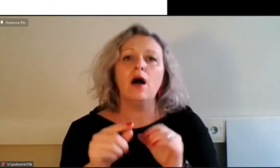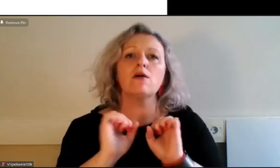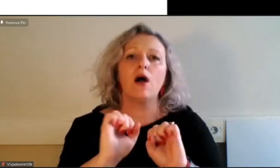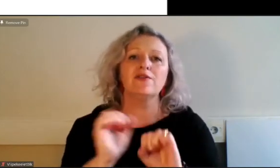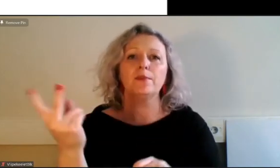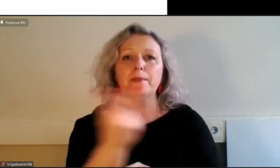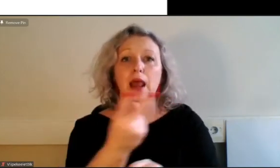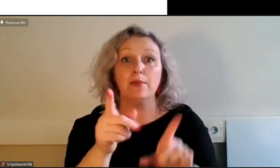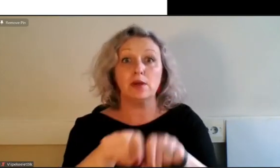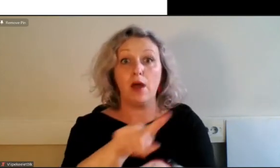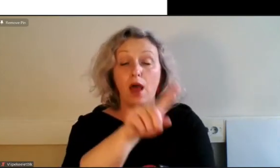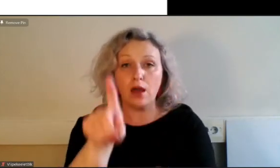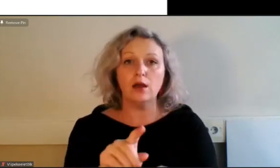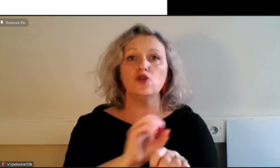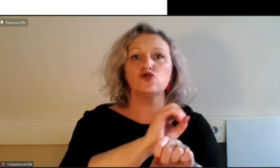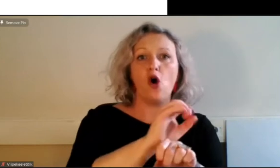2017-18, lillaga